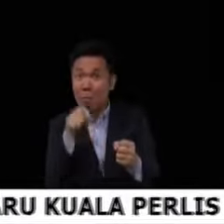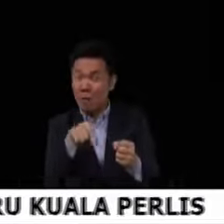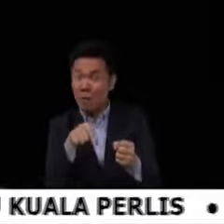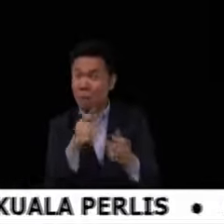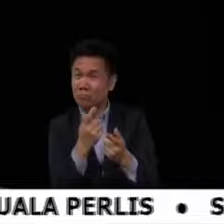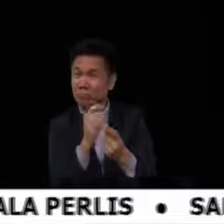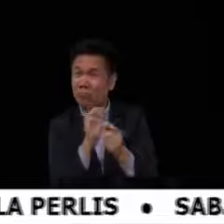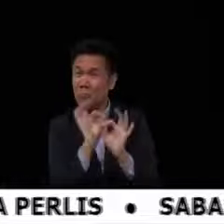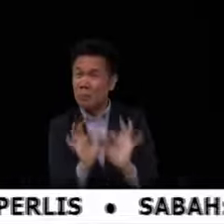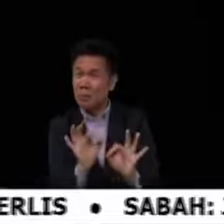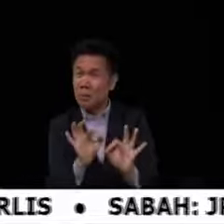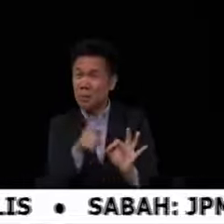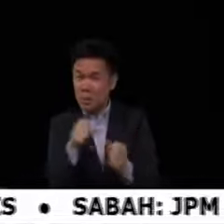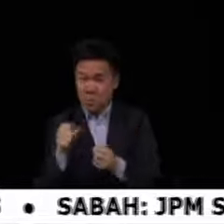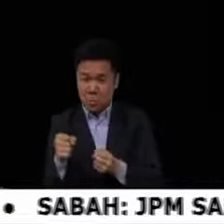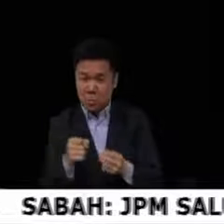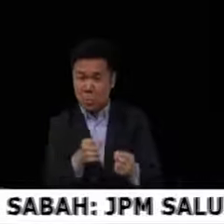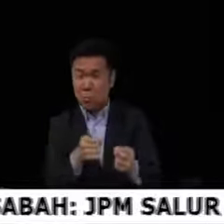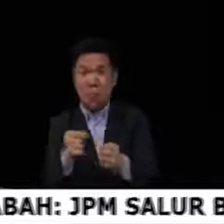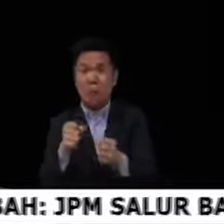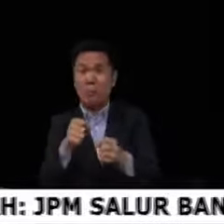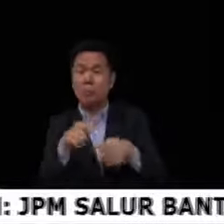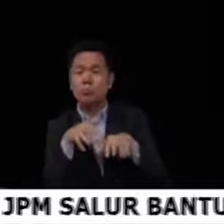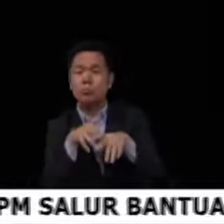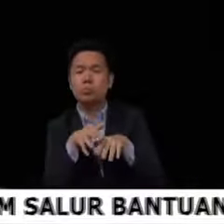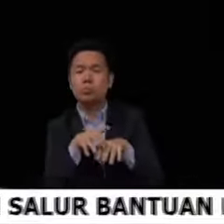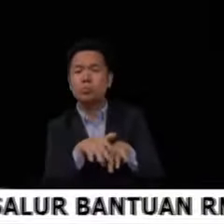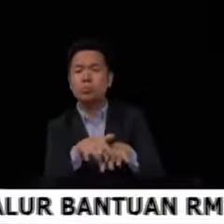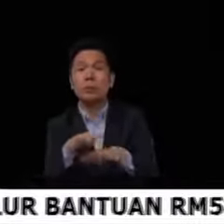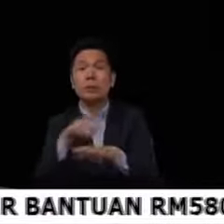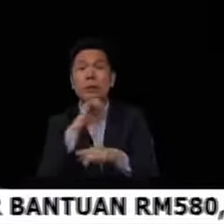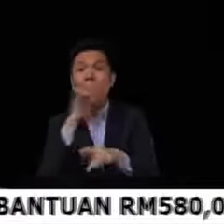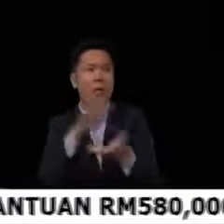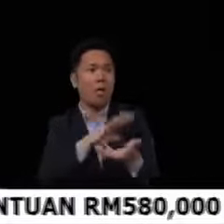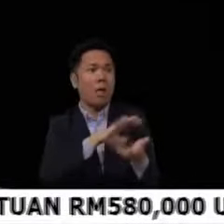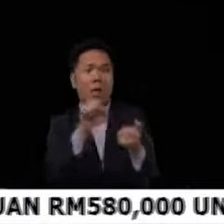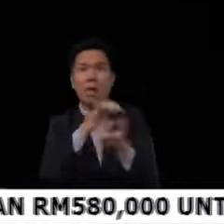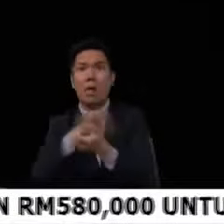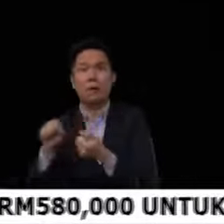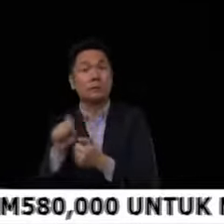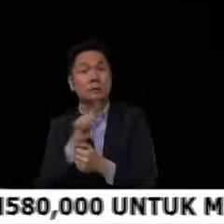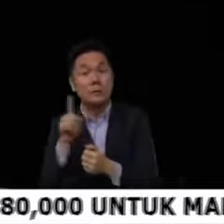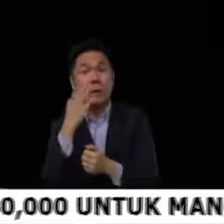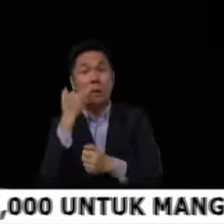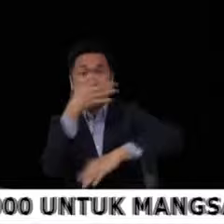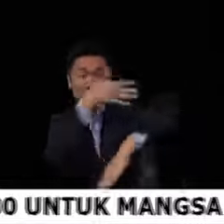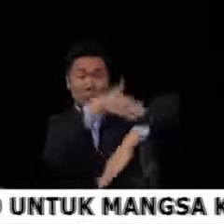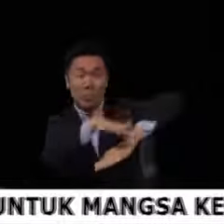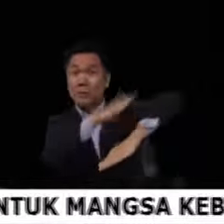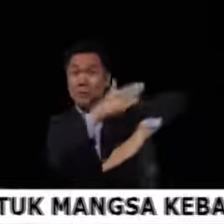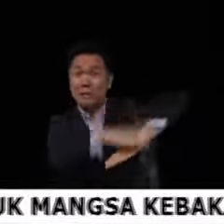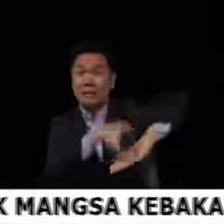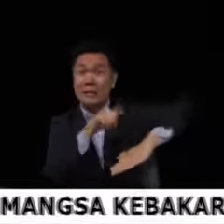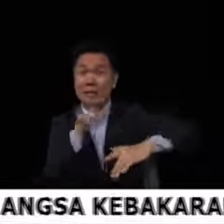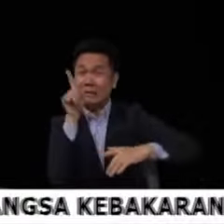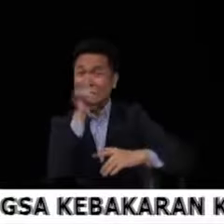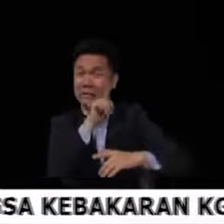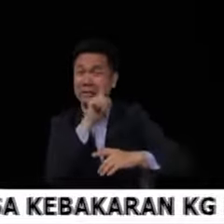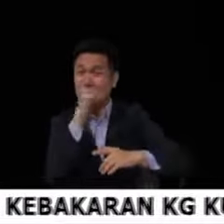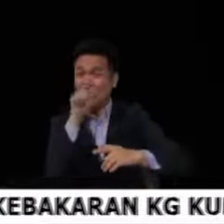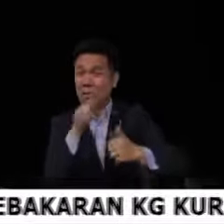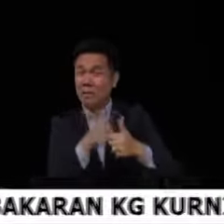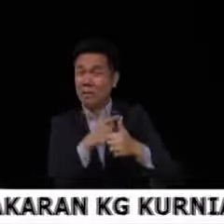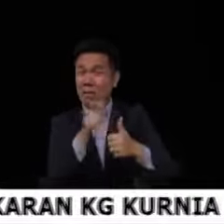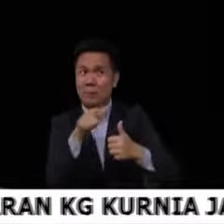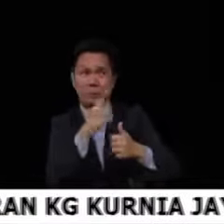memastikan aliran air itu tidak akan menjejaskan infra yang sedia ada acara unsur-unsur yang kritikal kita